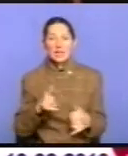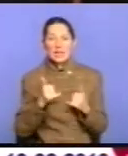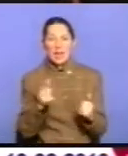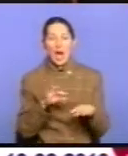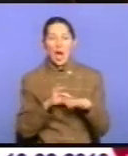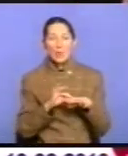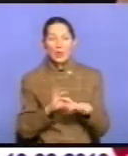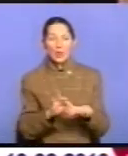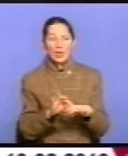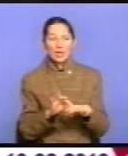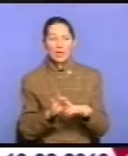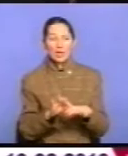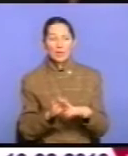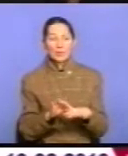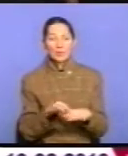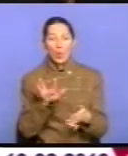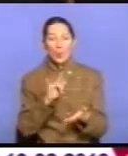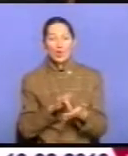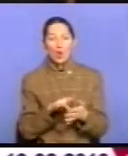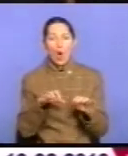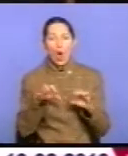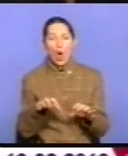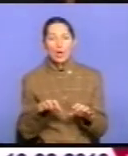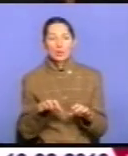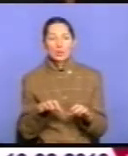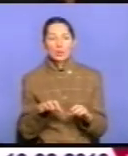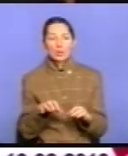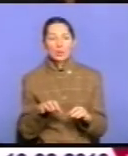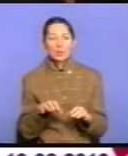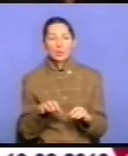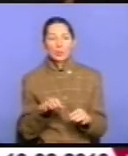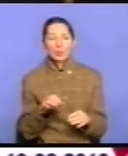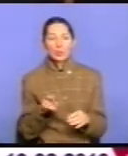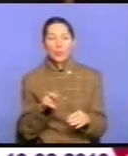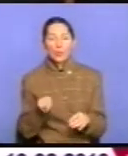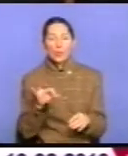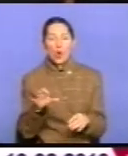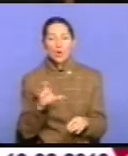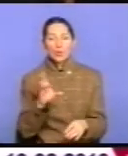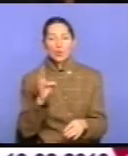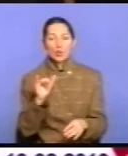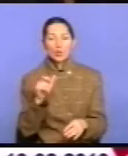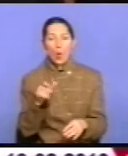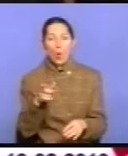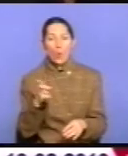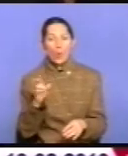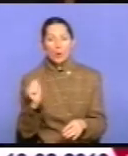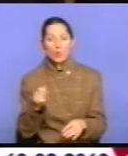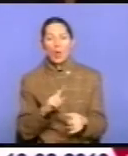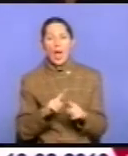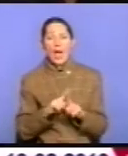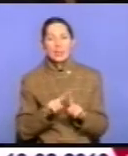проведення по міського голови по моволу і сноуборду, і так само по екстремальним